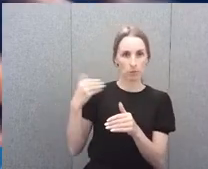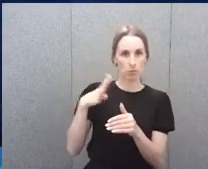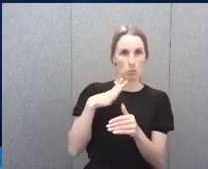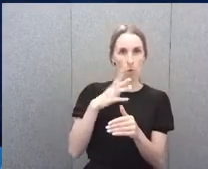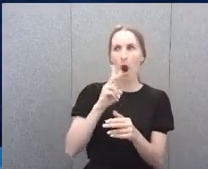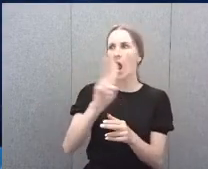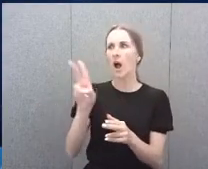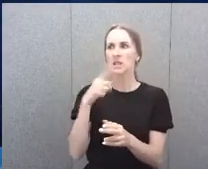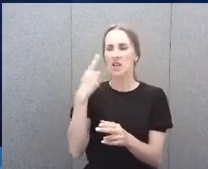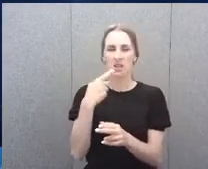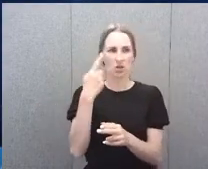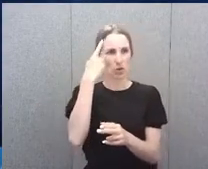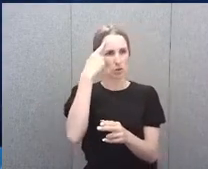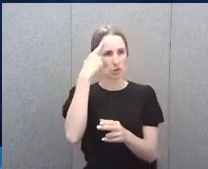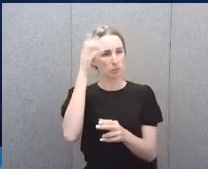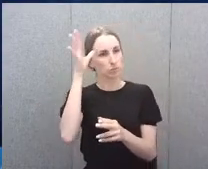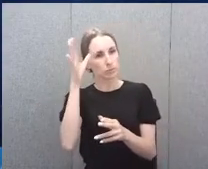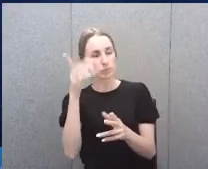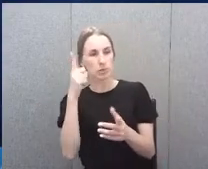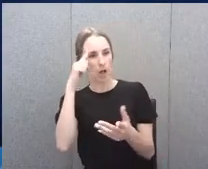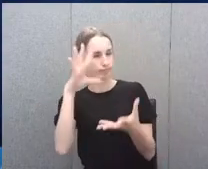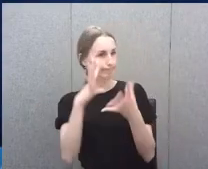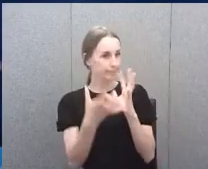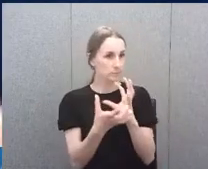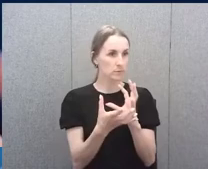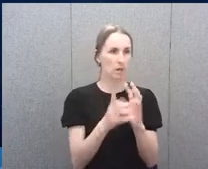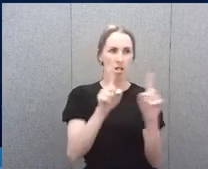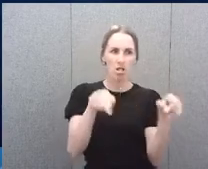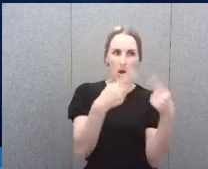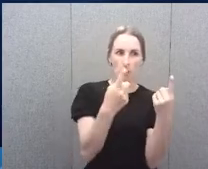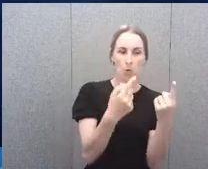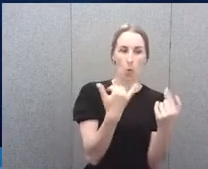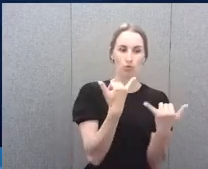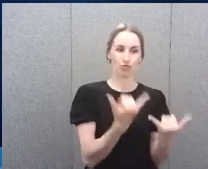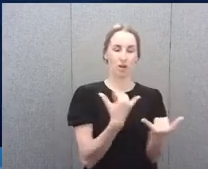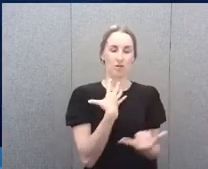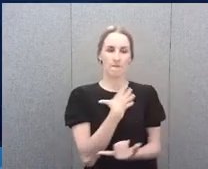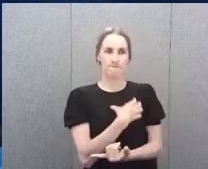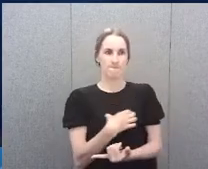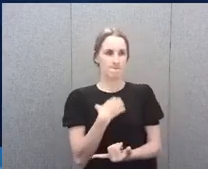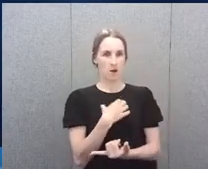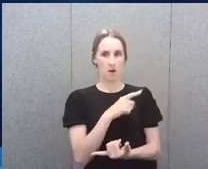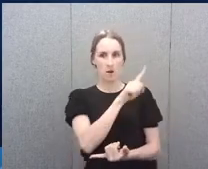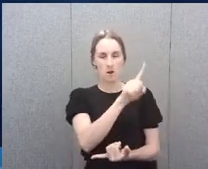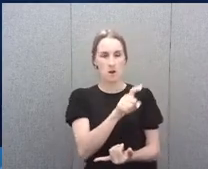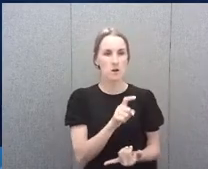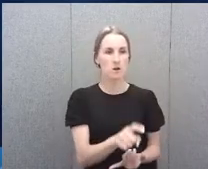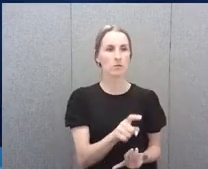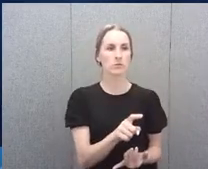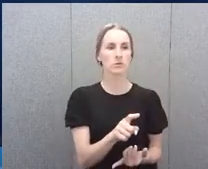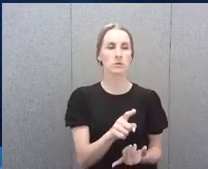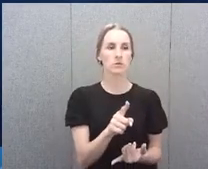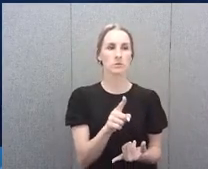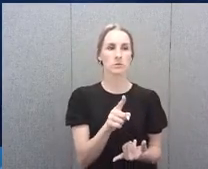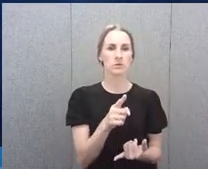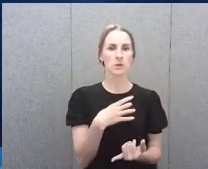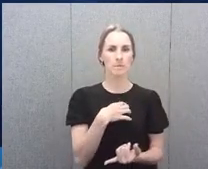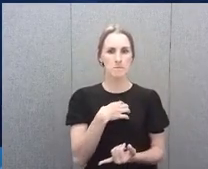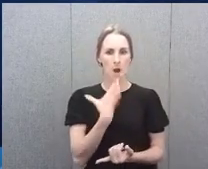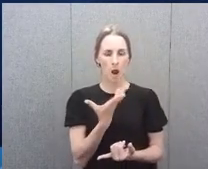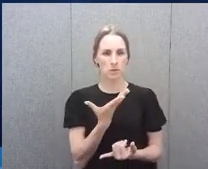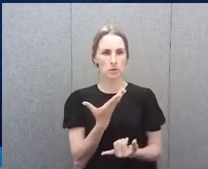нас, наверное, кто-то бы сказал, у вас с мозгами плохо, но это самые главные вопросы, потому что